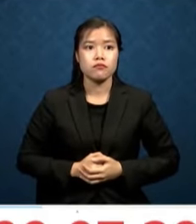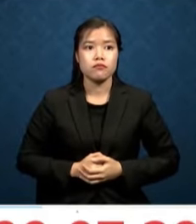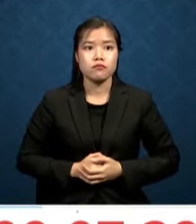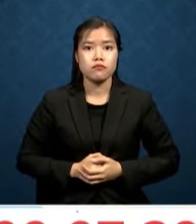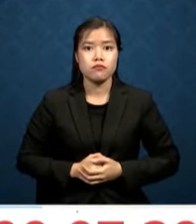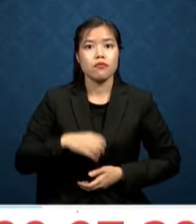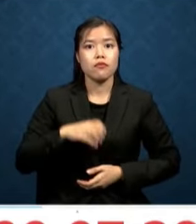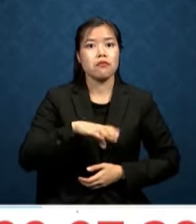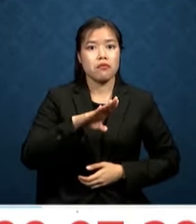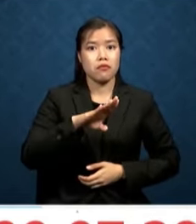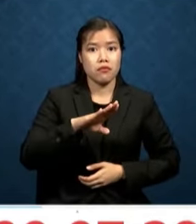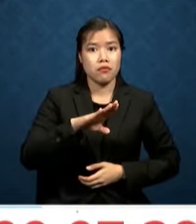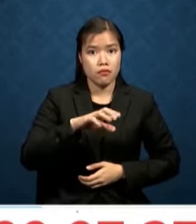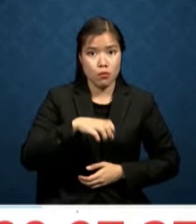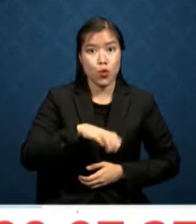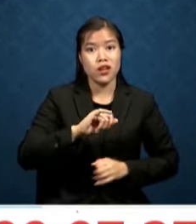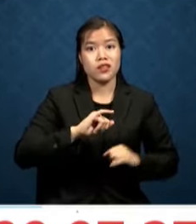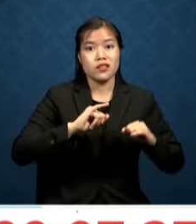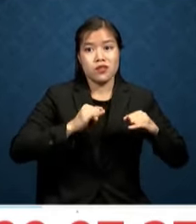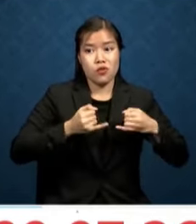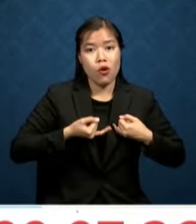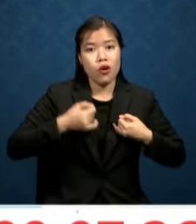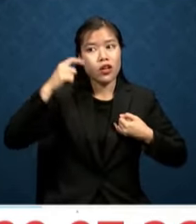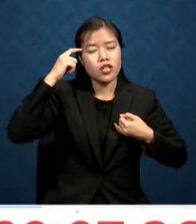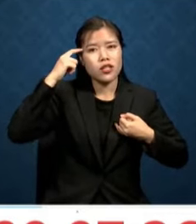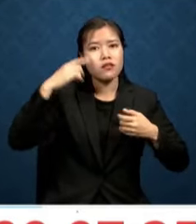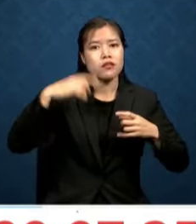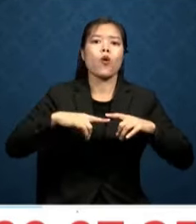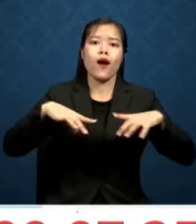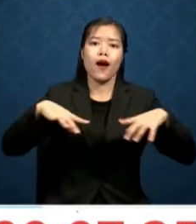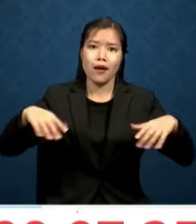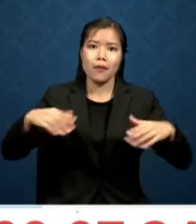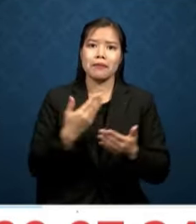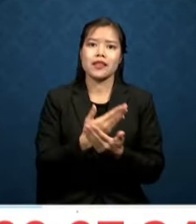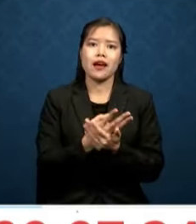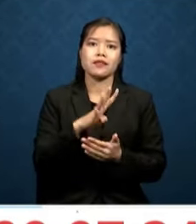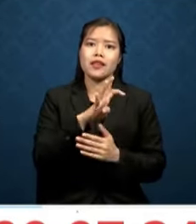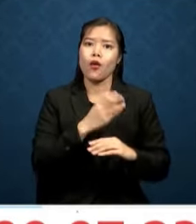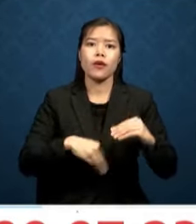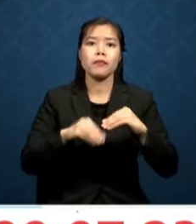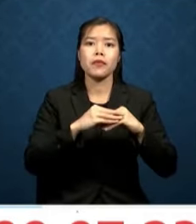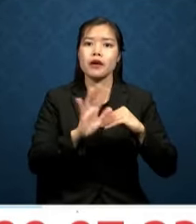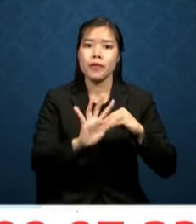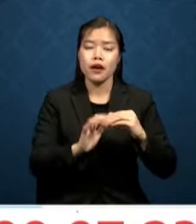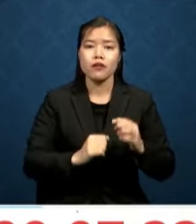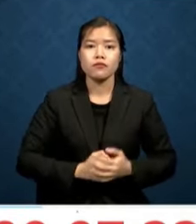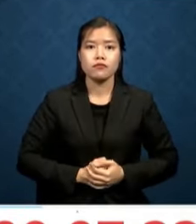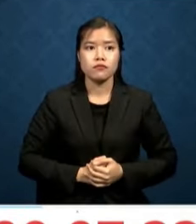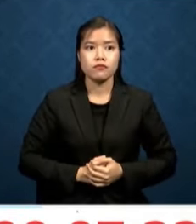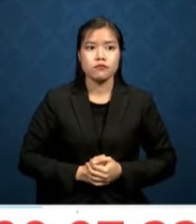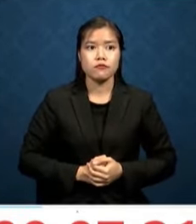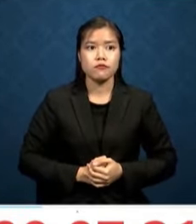ก็ต้องโหวตสวนในการนำเสนอที่400บาทเพราะฉะนั้นก็ผมคิดว่าท